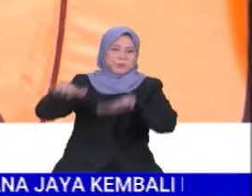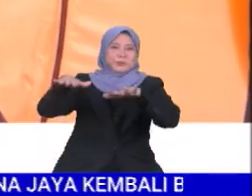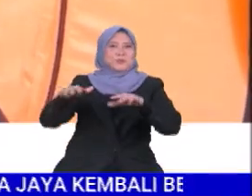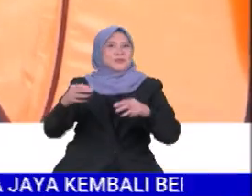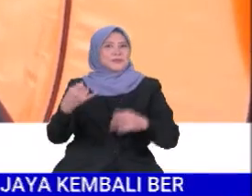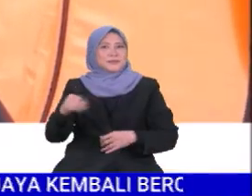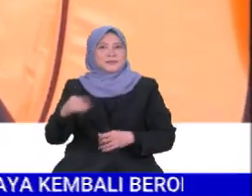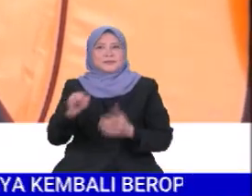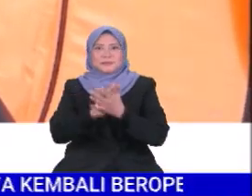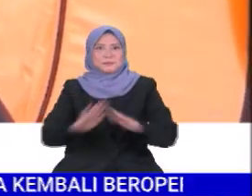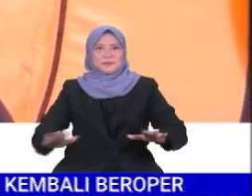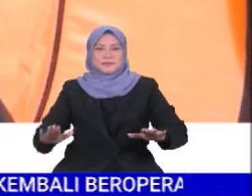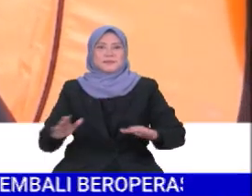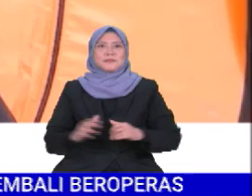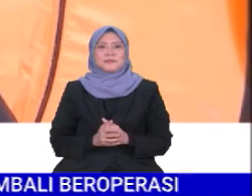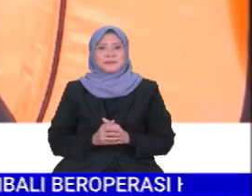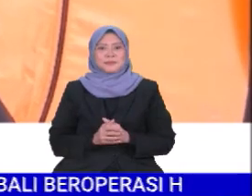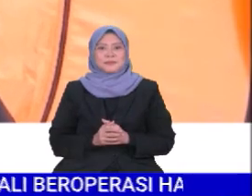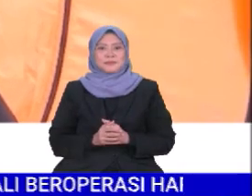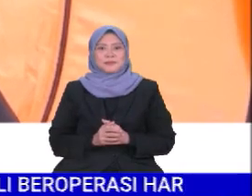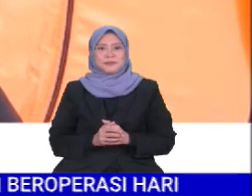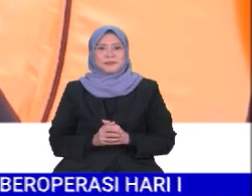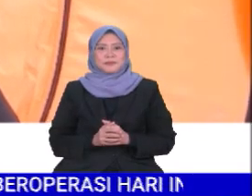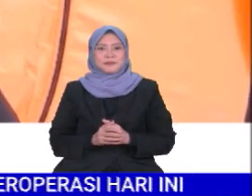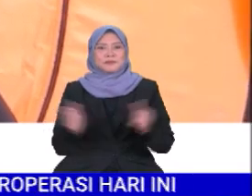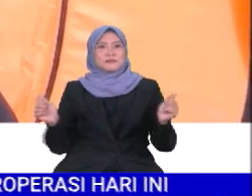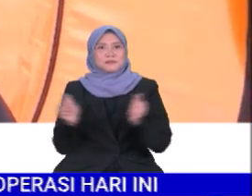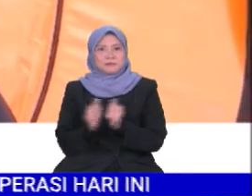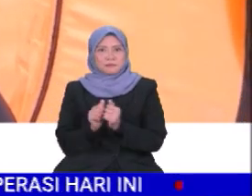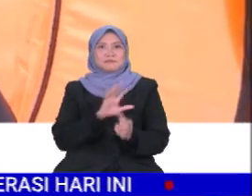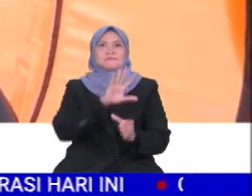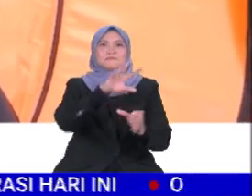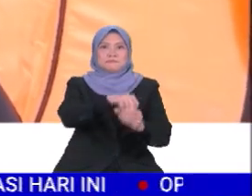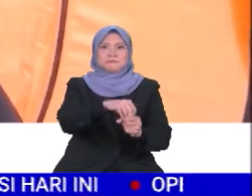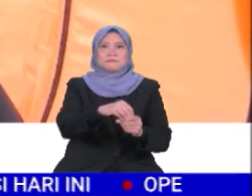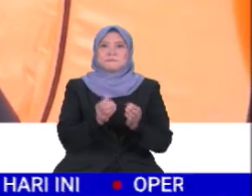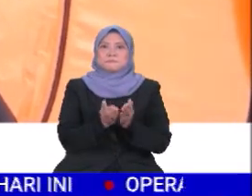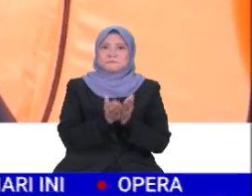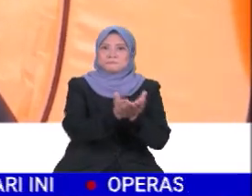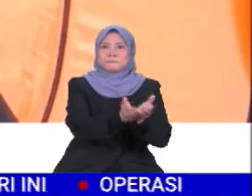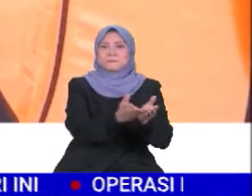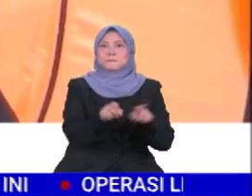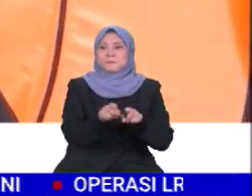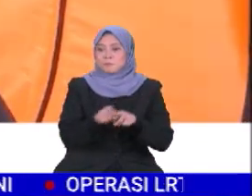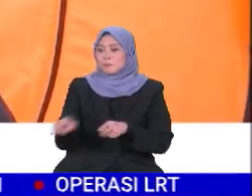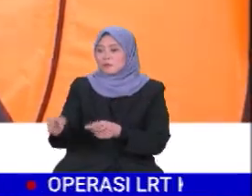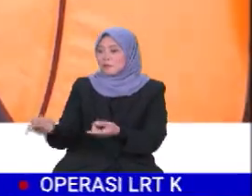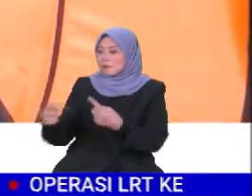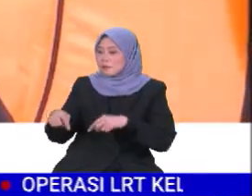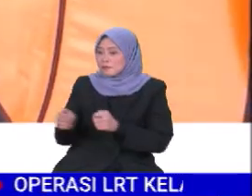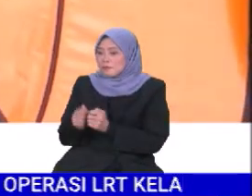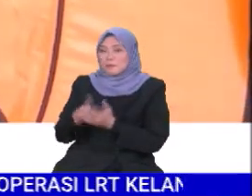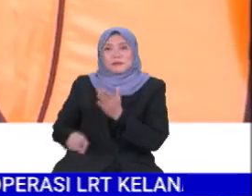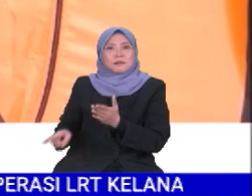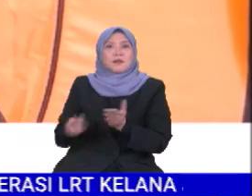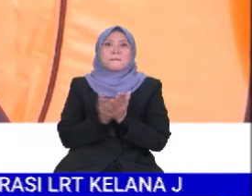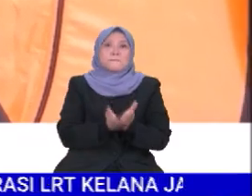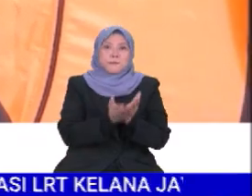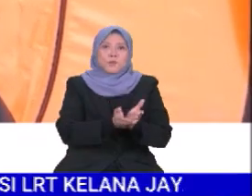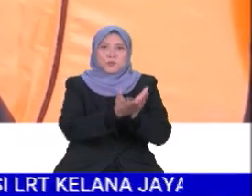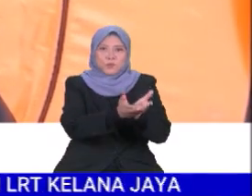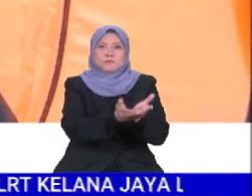ke. Jadi berdoa sekali dengan dia lah. Dia mari tu mari dengan gapo? Mari tu naik buk,